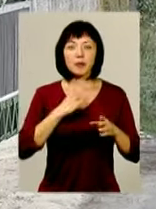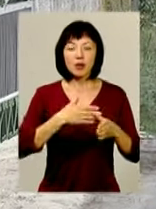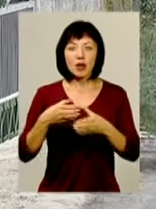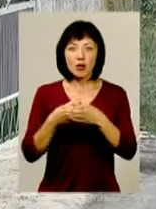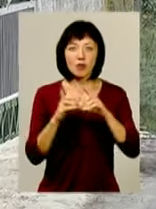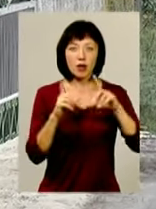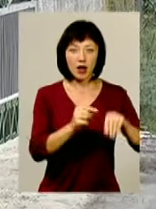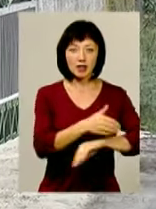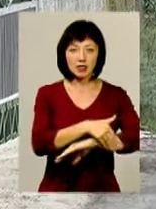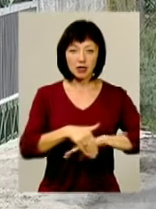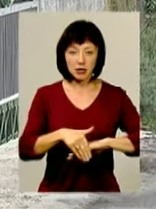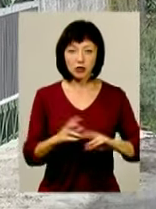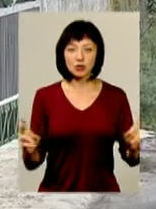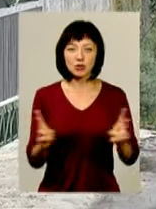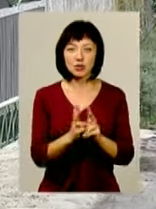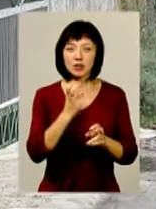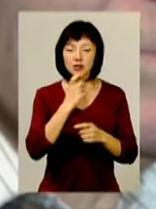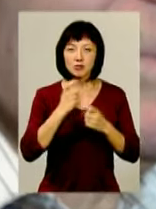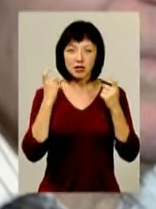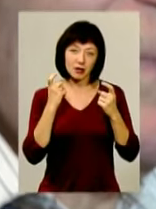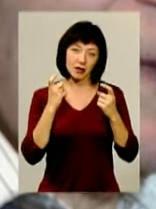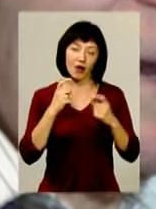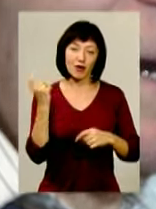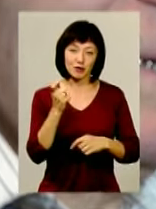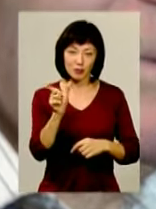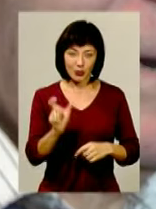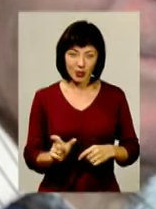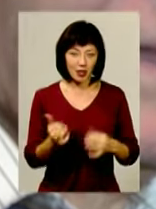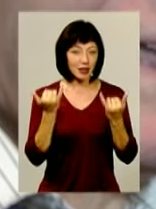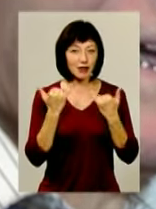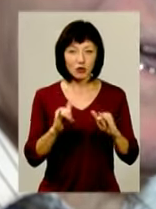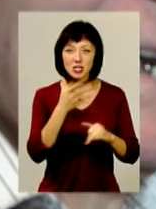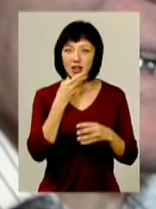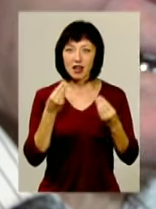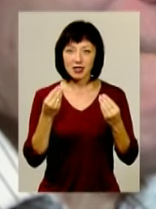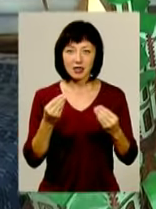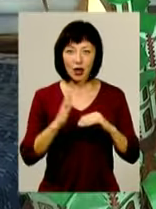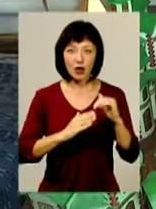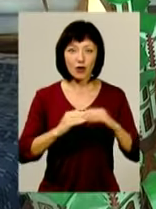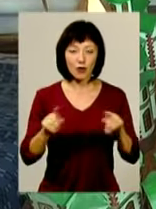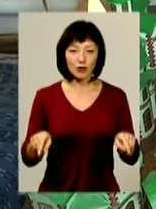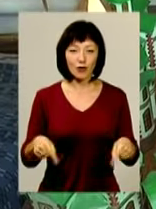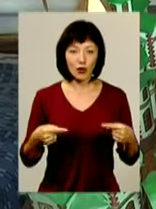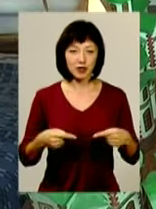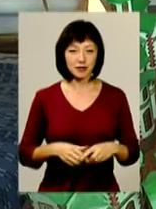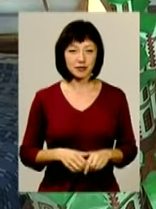поїхала за адресою. Нас зустріли усміхнені очі господаря і дивовижна краса рукотворна.